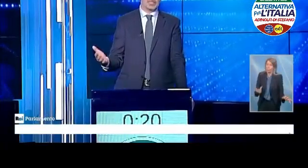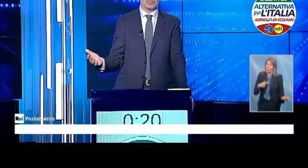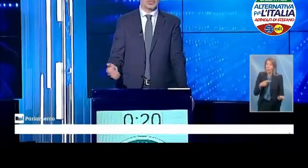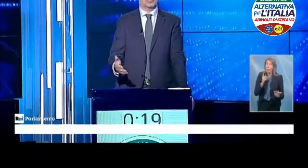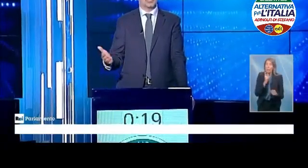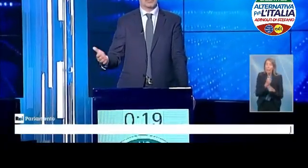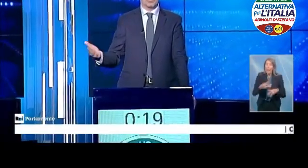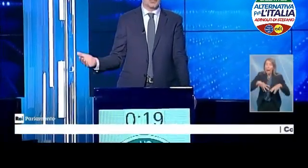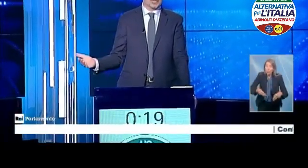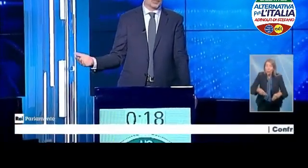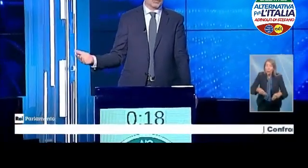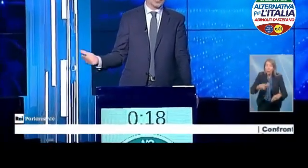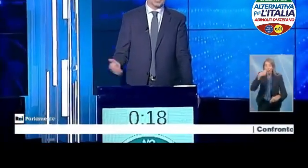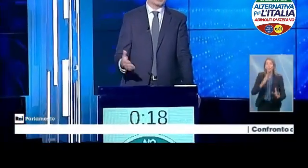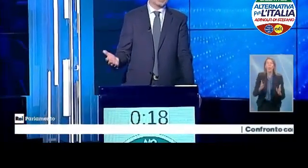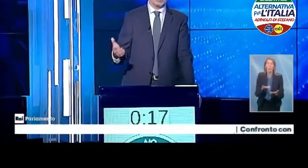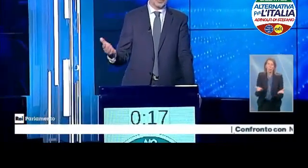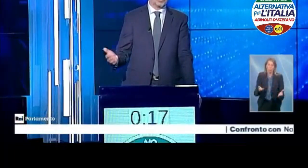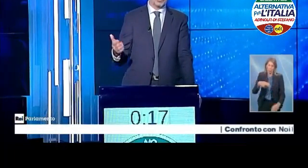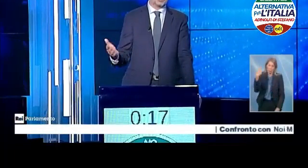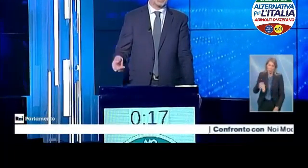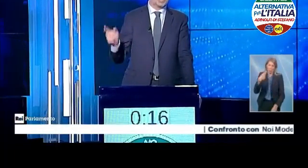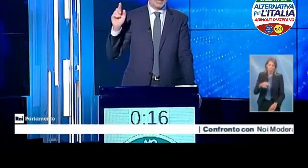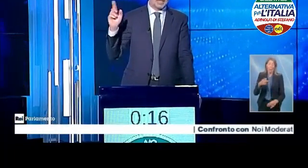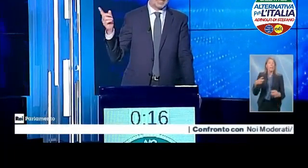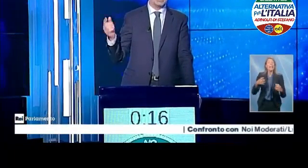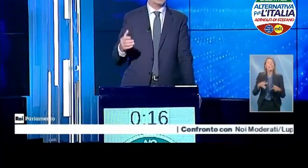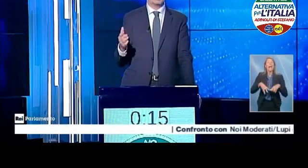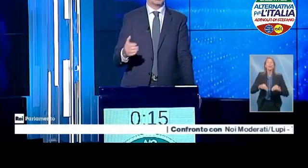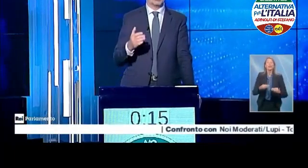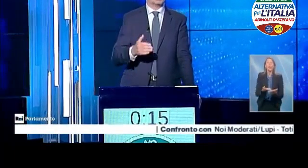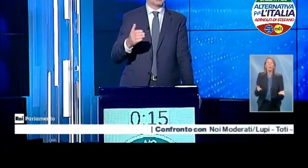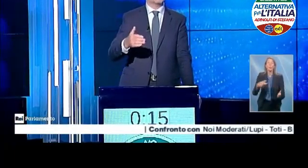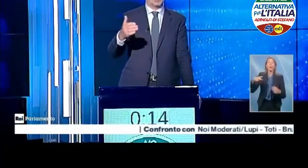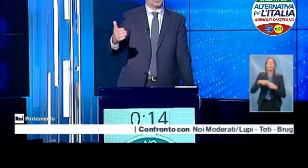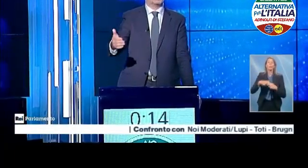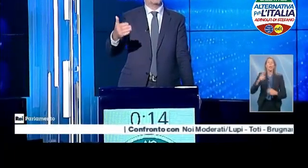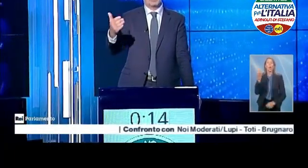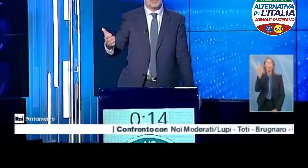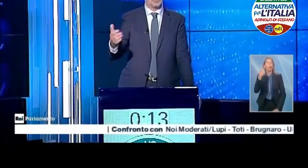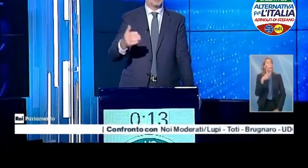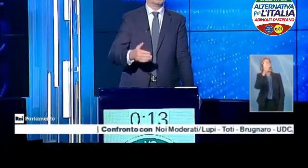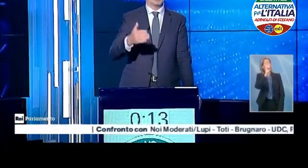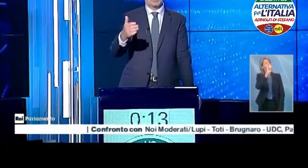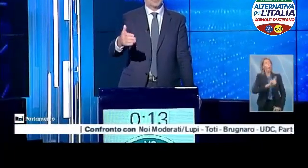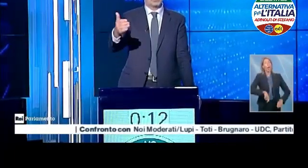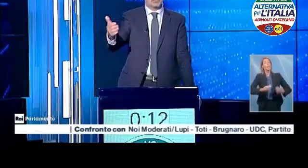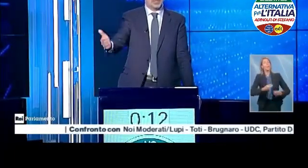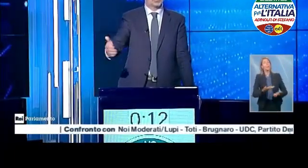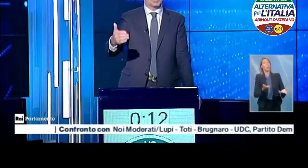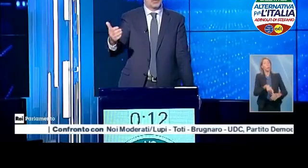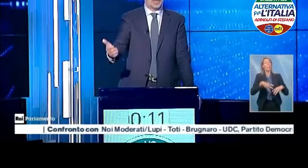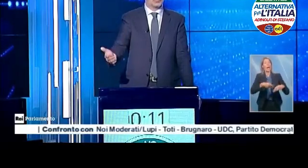fare delle assunzioni per esempio nel comparto pubblico, perché altrimenti qualcuno a Bruxelles alzerà il ditino dicendo state facendo troppa spesa pubblica, assumete